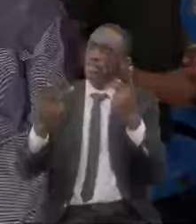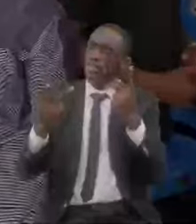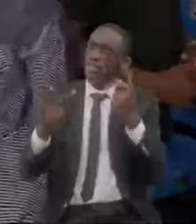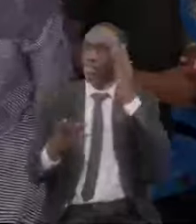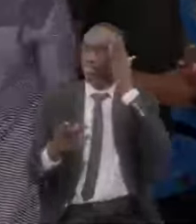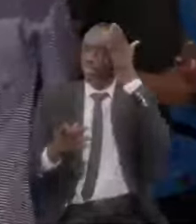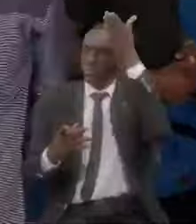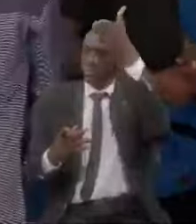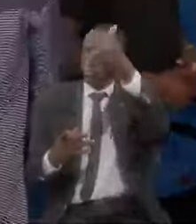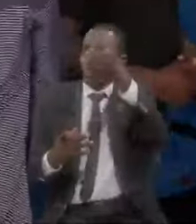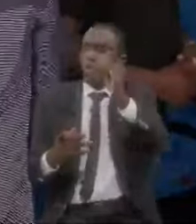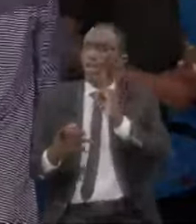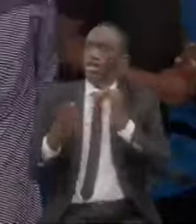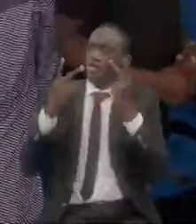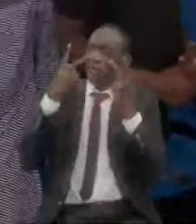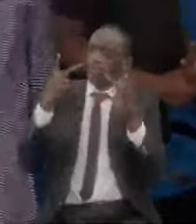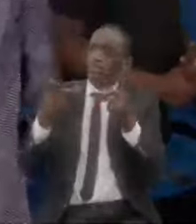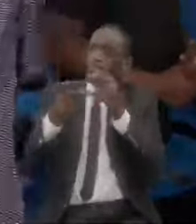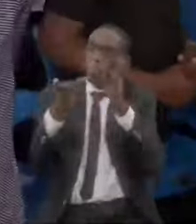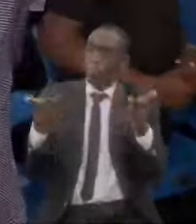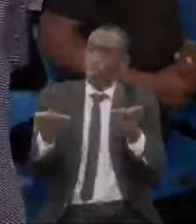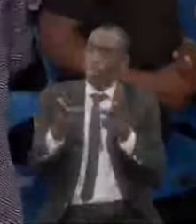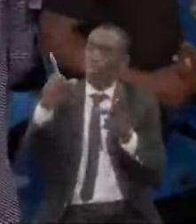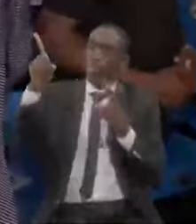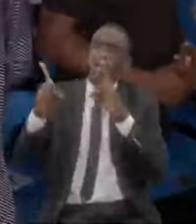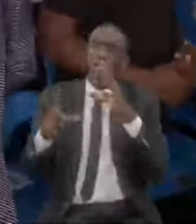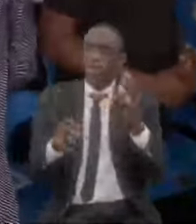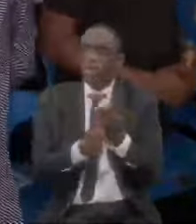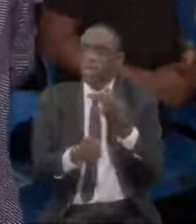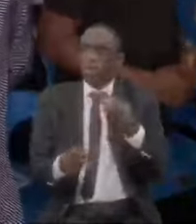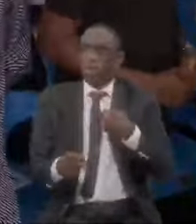Je vois le lieu où tu m'amènes